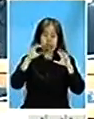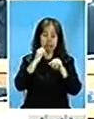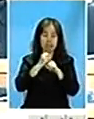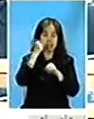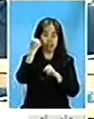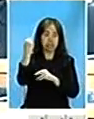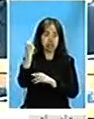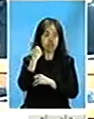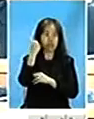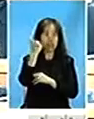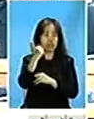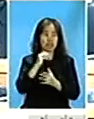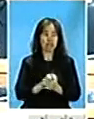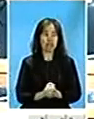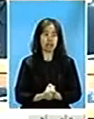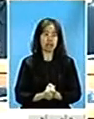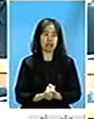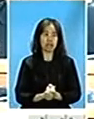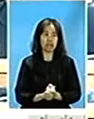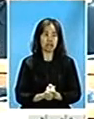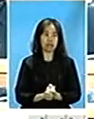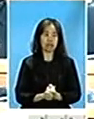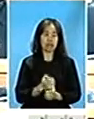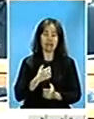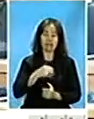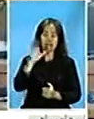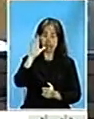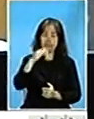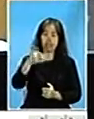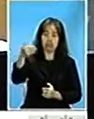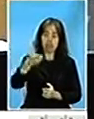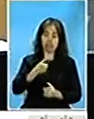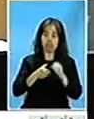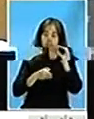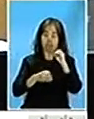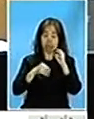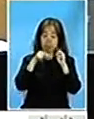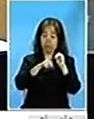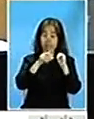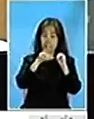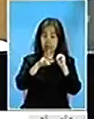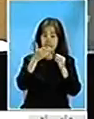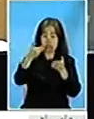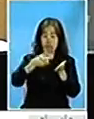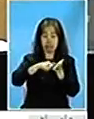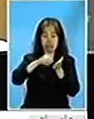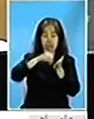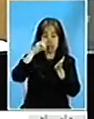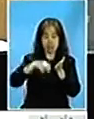มั่น คืออย่างนี้ครับท่านวรชัยฮะท่านบอกว่าท่านขอตัดในมาตรา3เนี่ย